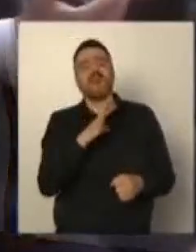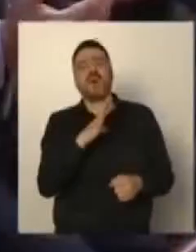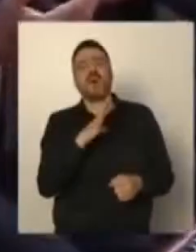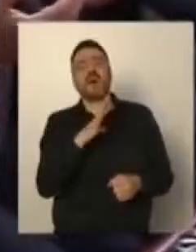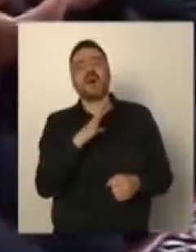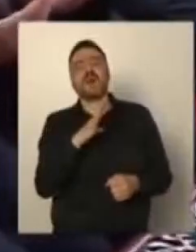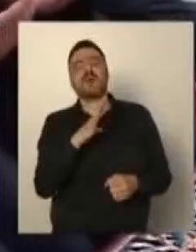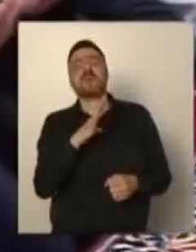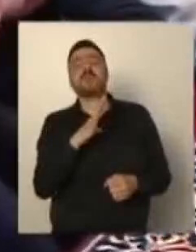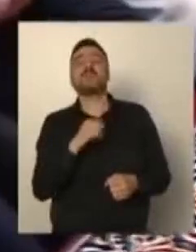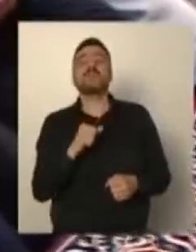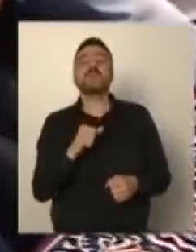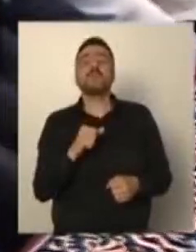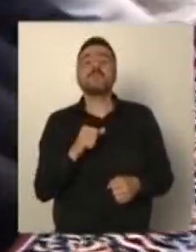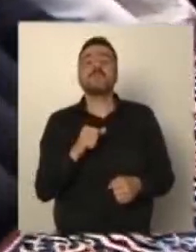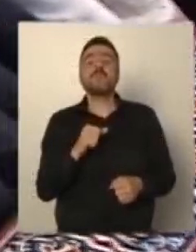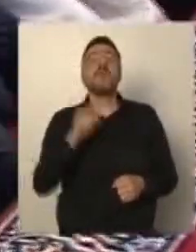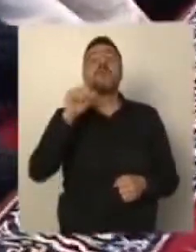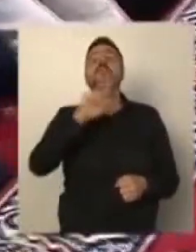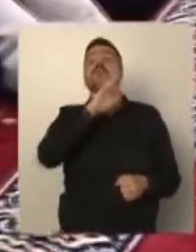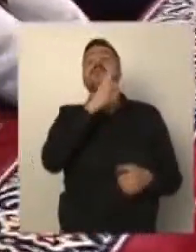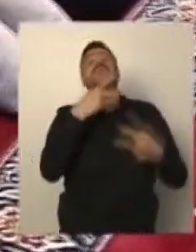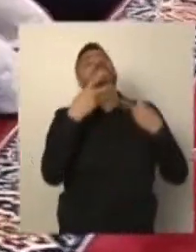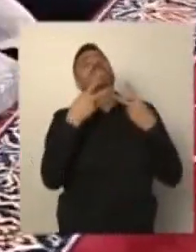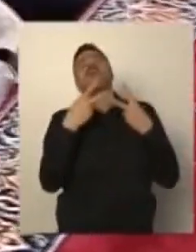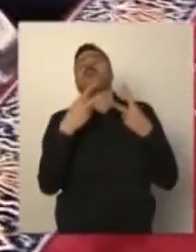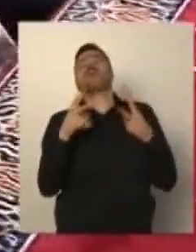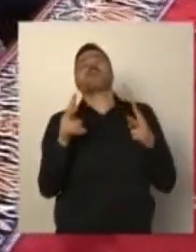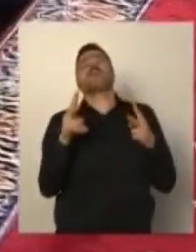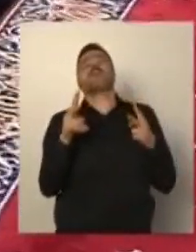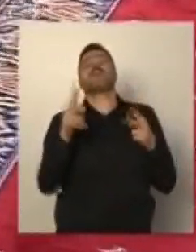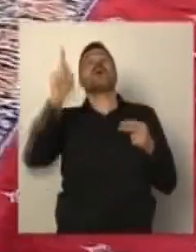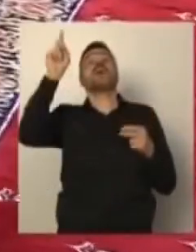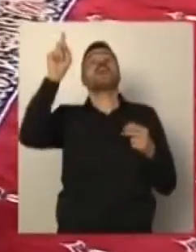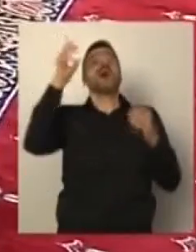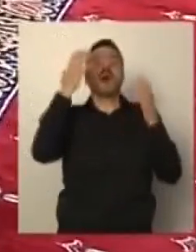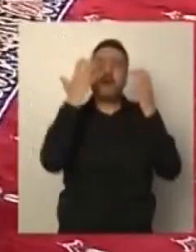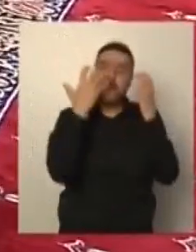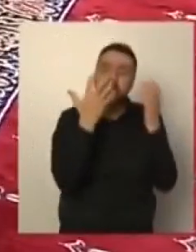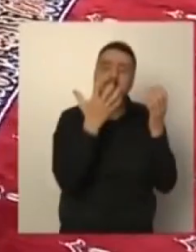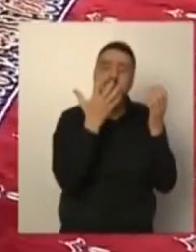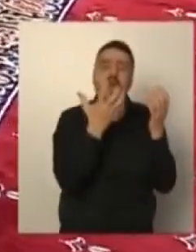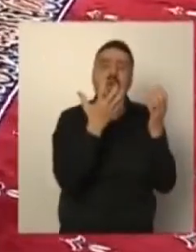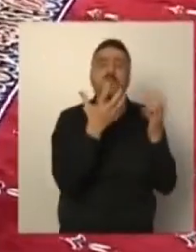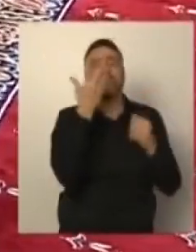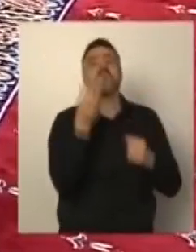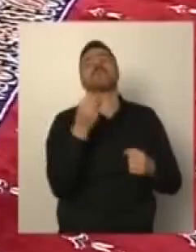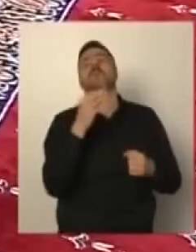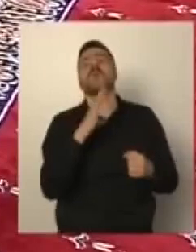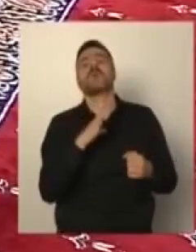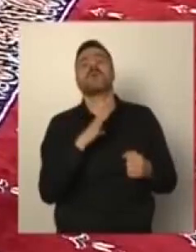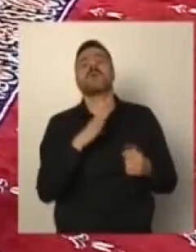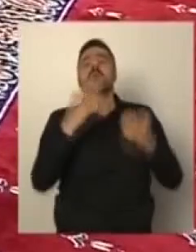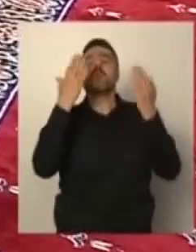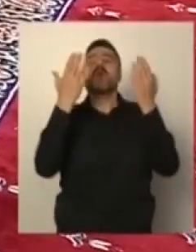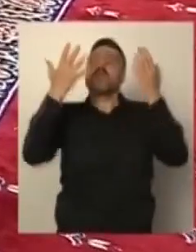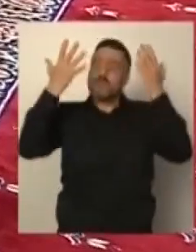katılaşmış kalplerimizle ancak merhametine sığınarak yaptığımız dualarımızı kabul